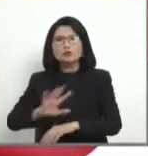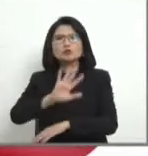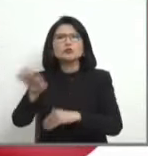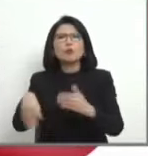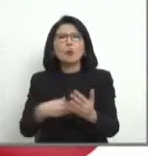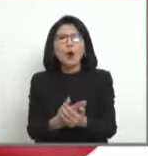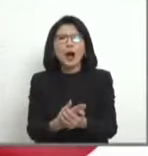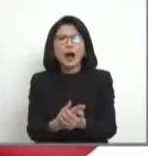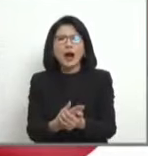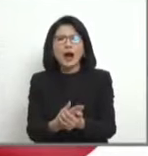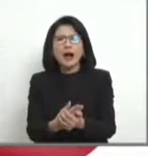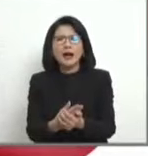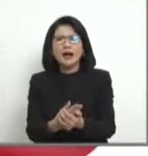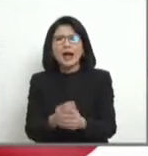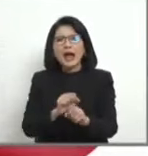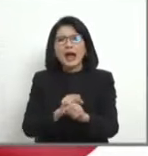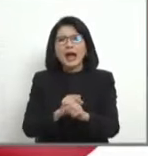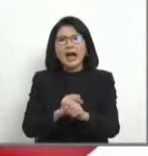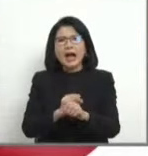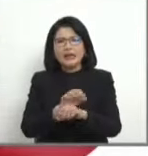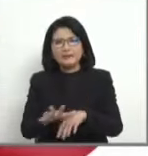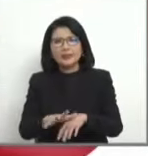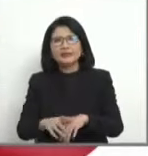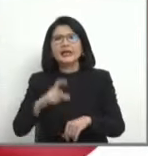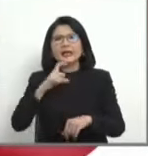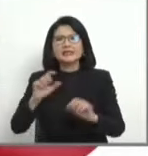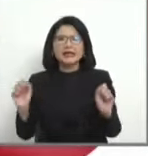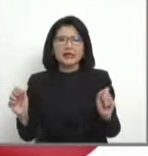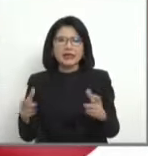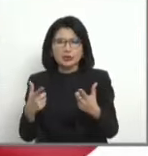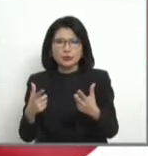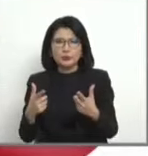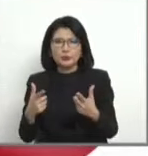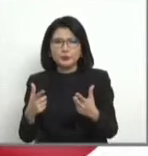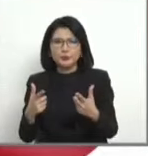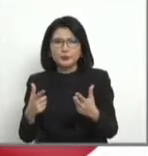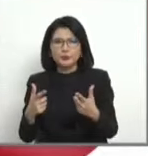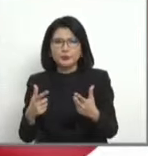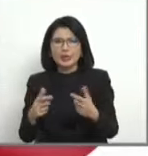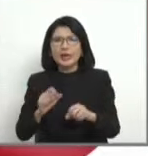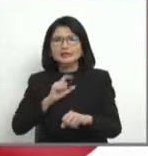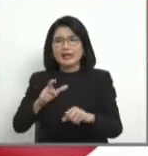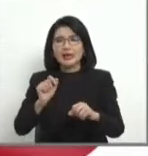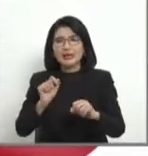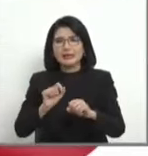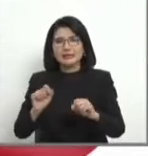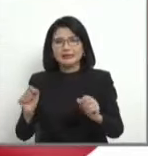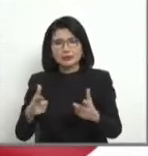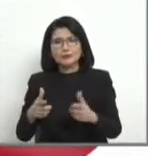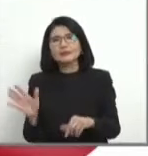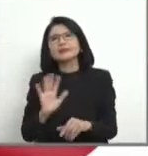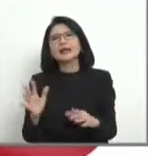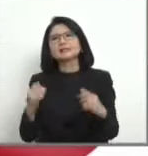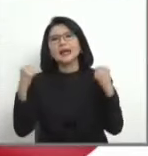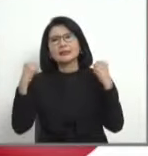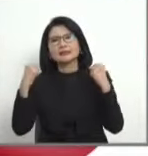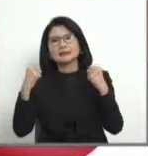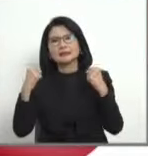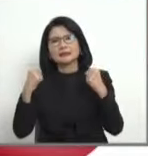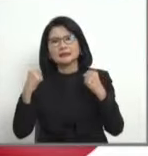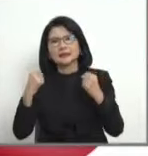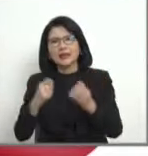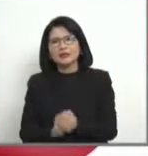adalah efek dari pola hidup yang tidak, salah satunya efek pola hidup yang tidak sehat. Tidak sehat, karena itulah